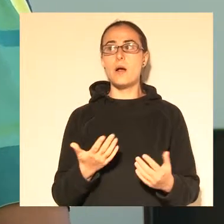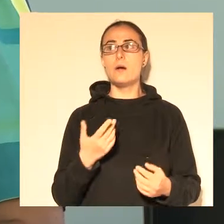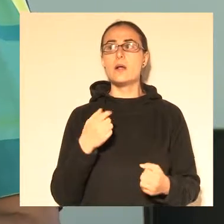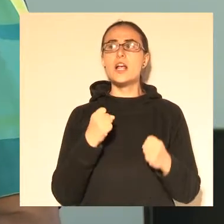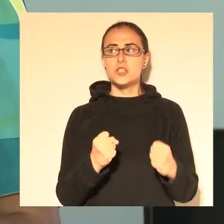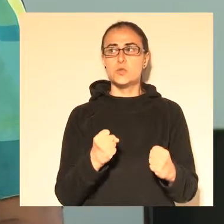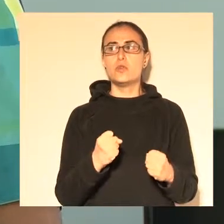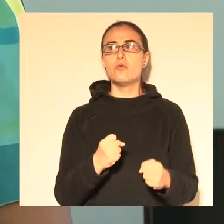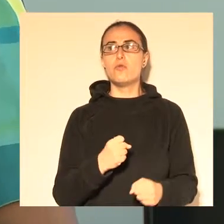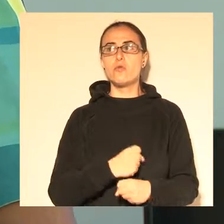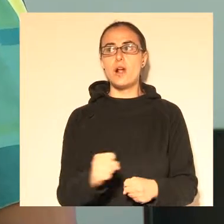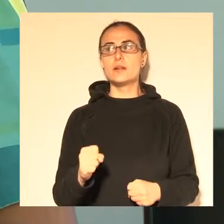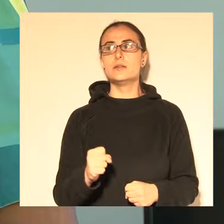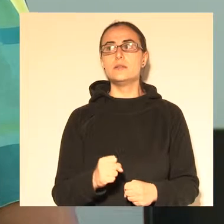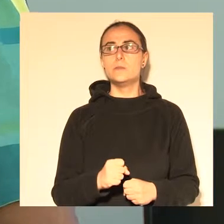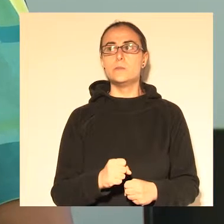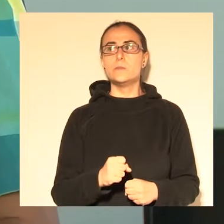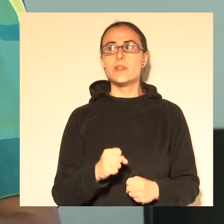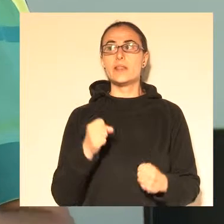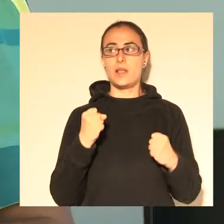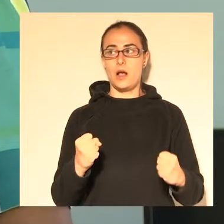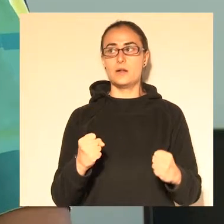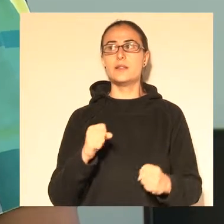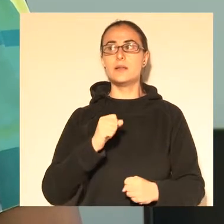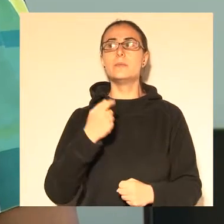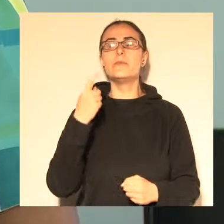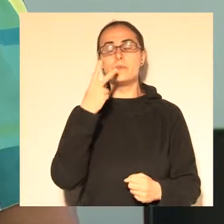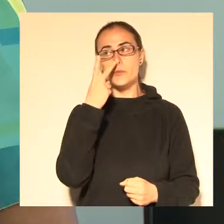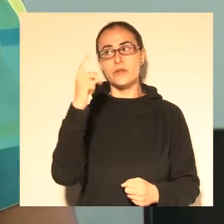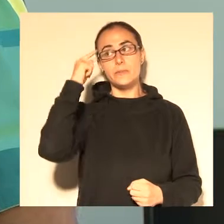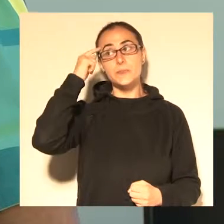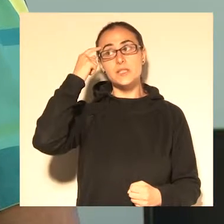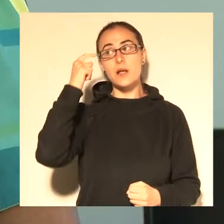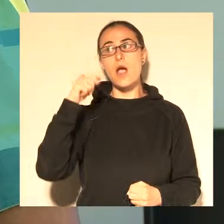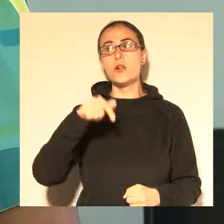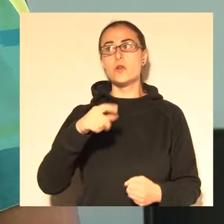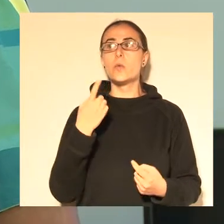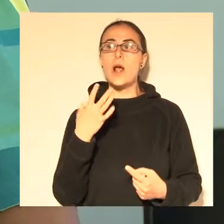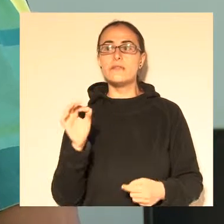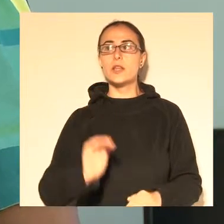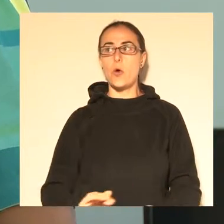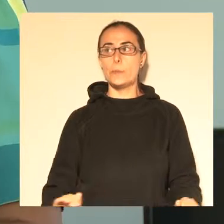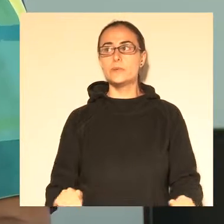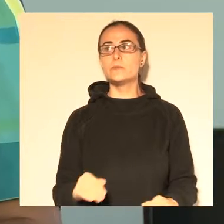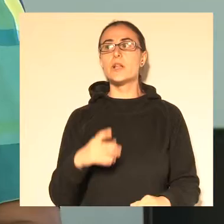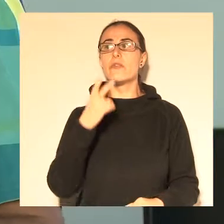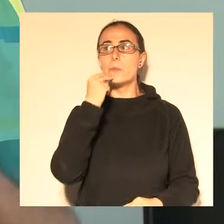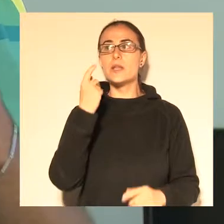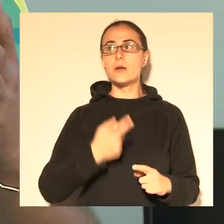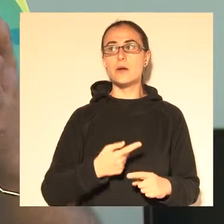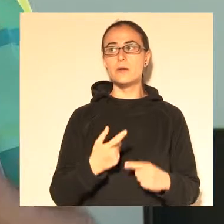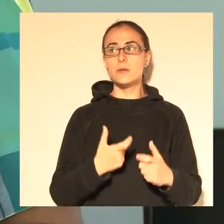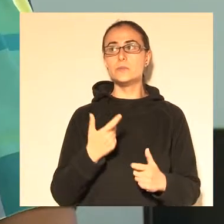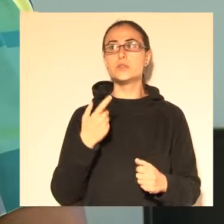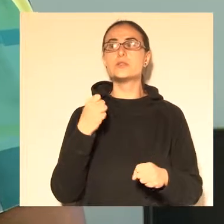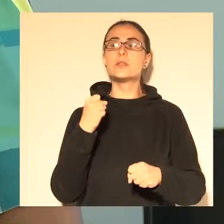a ținut foarte tari din punct de vedere psihic ca să să reziști la un astfel de copil deci mobilul n a fost